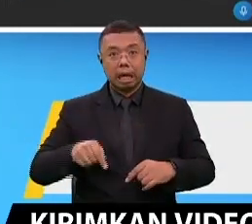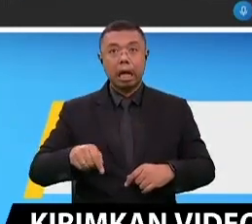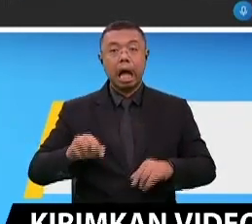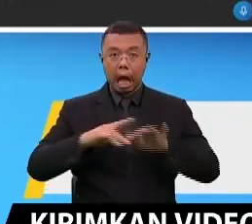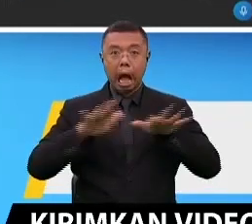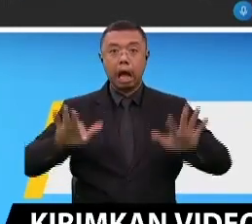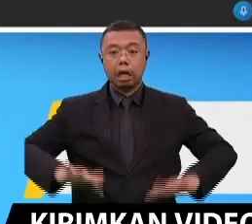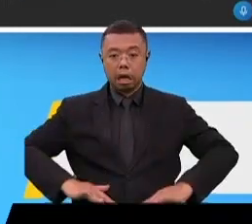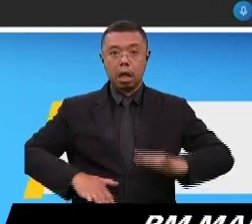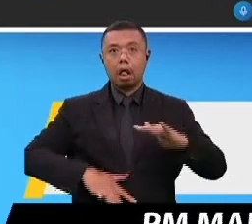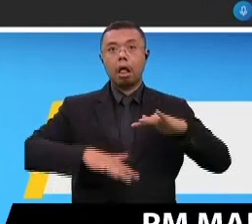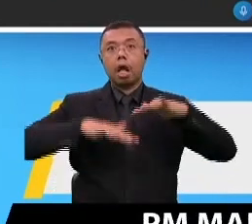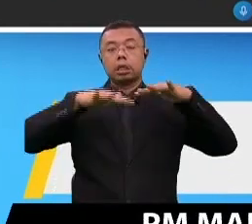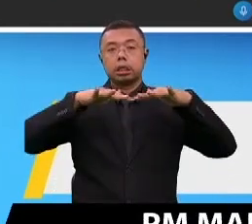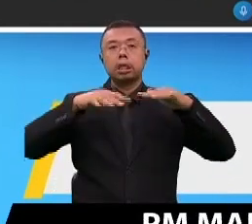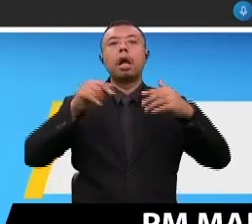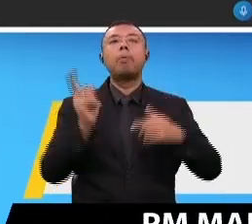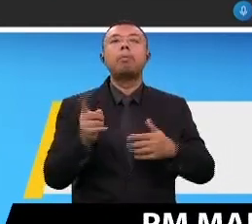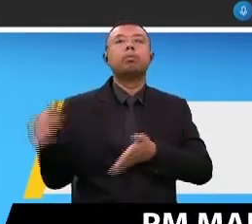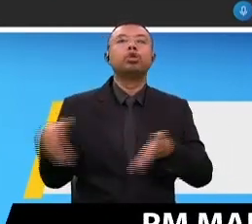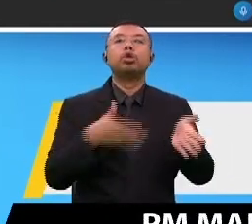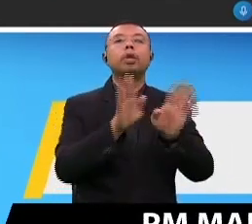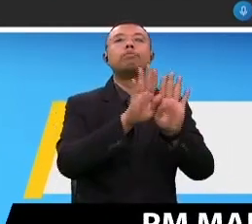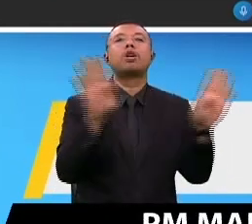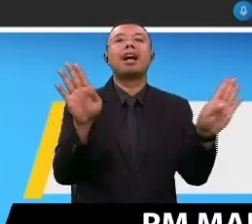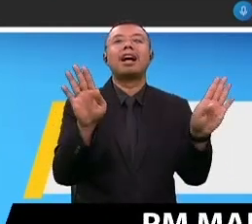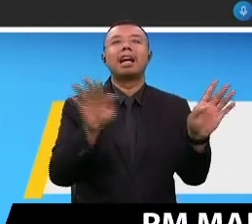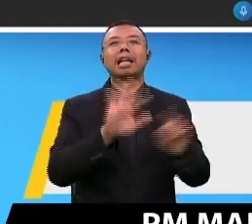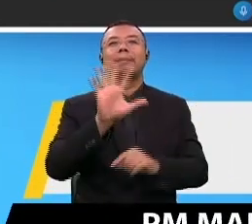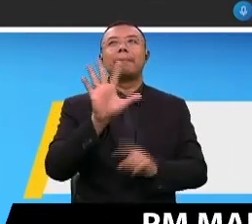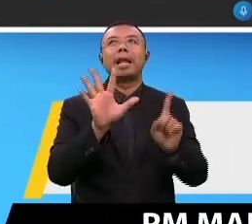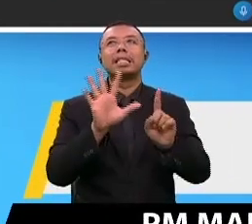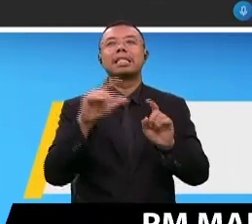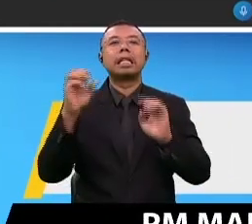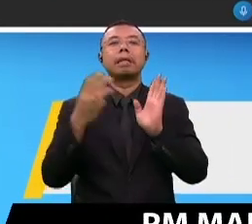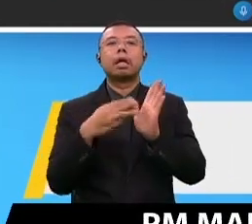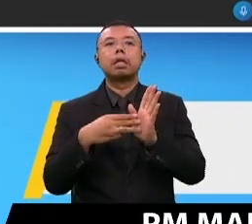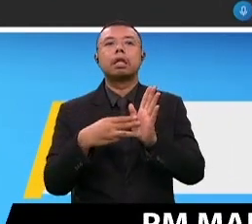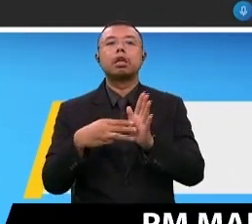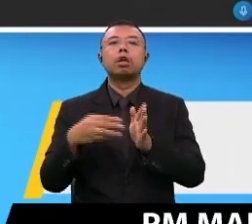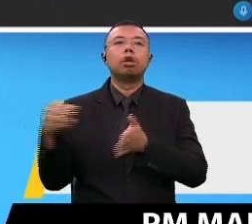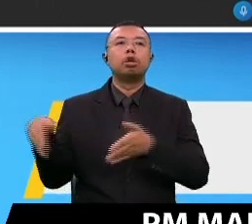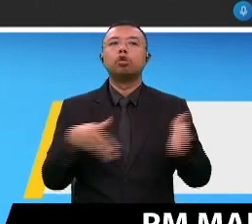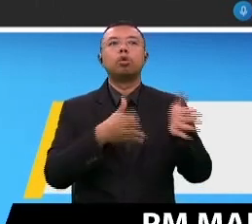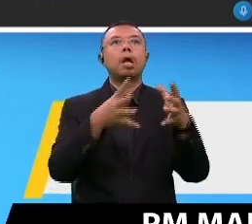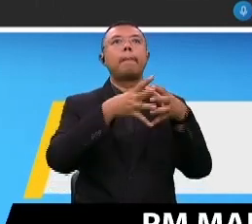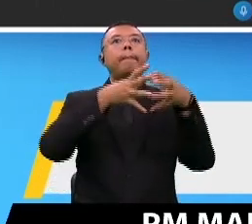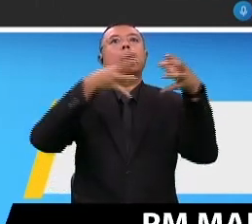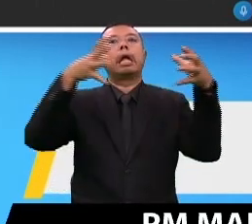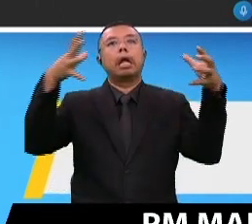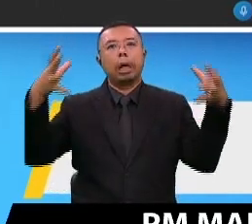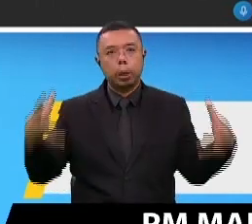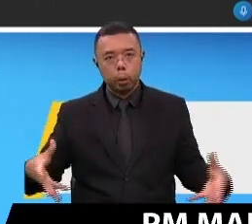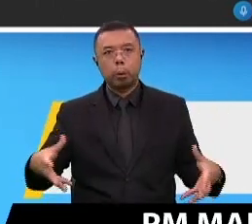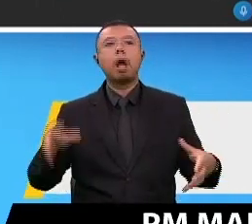air bertambah dan dibukanya kembali Sungai lalu selebar 15 cm membuat sungai juara melimpah melimpah